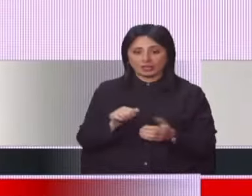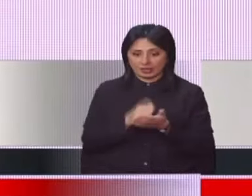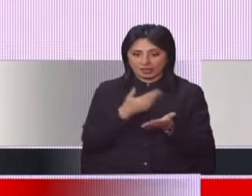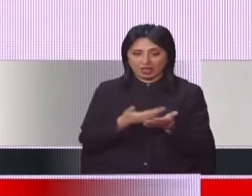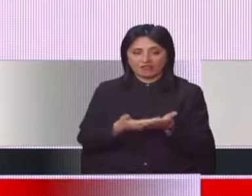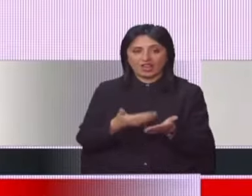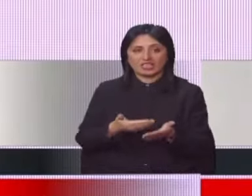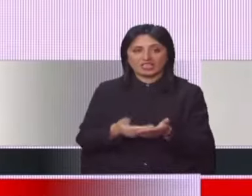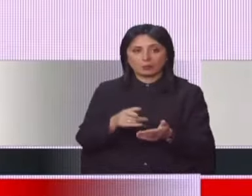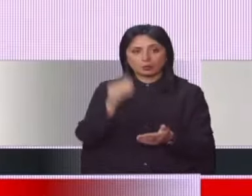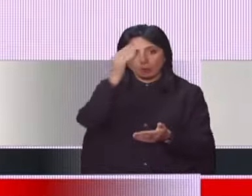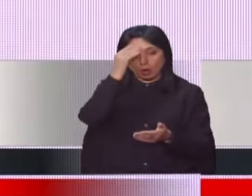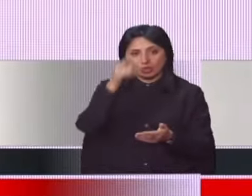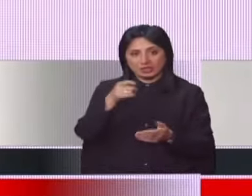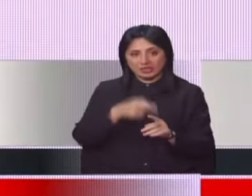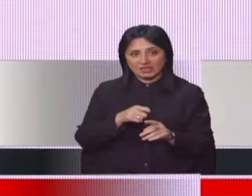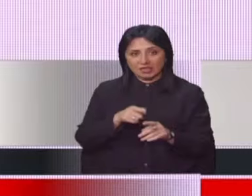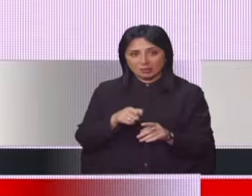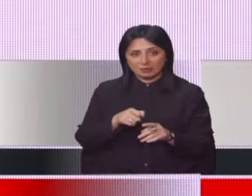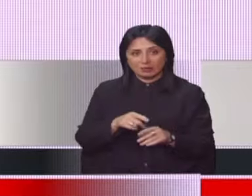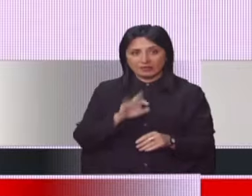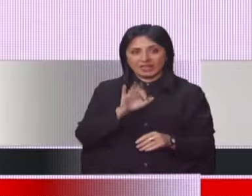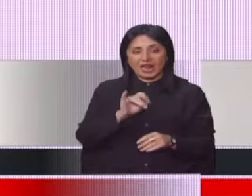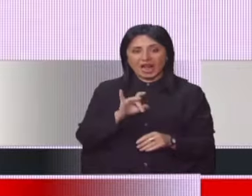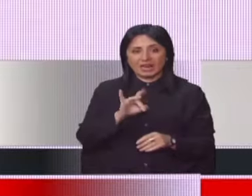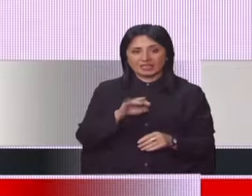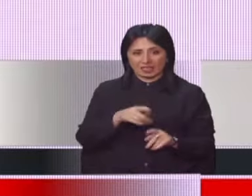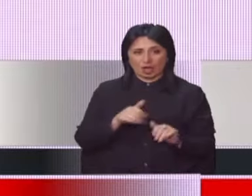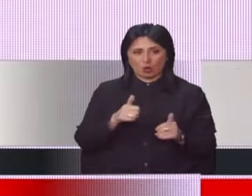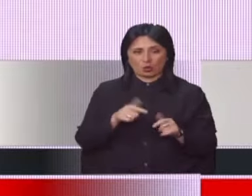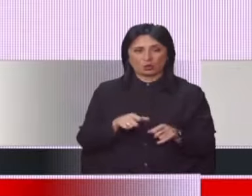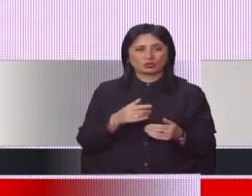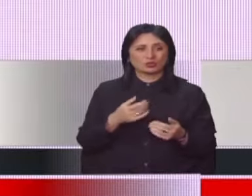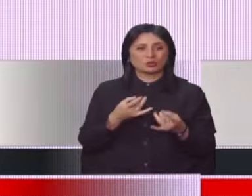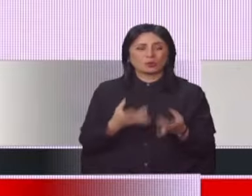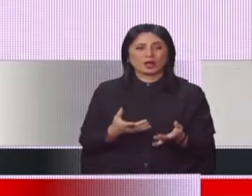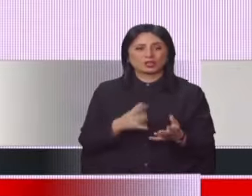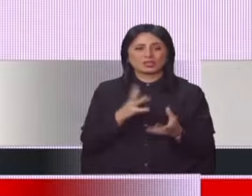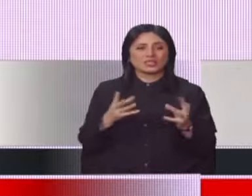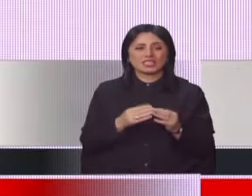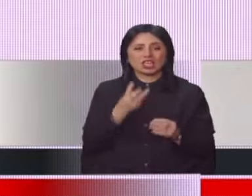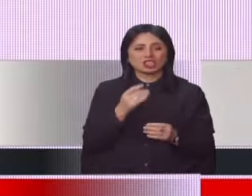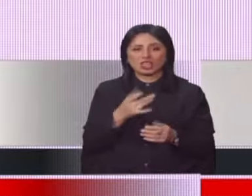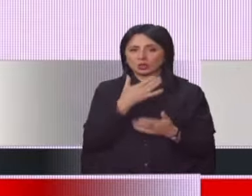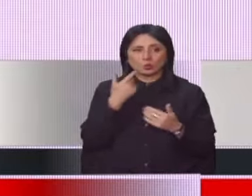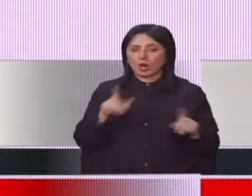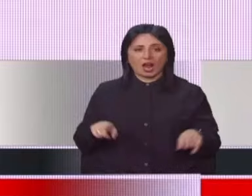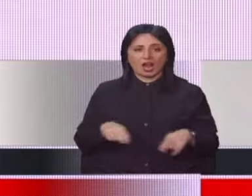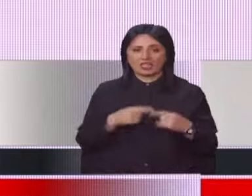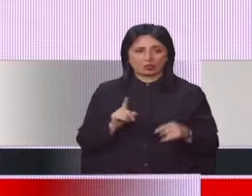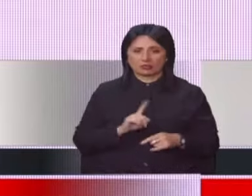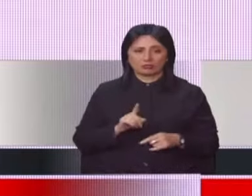დავასაბუთოთ ჩვენი პოზიციები. ამიტომ ქარტია როგორც ასეთი, მე მგონი უბრალოდ საერთოდ შანსი არ აქვს რომ განხორციელდეს,